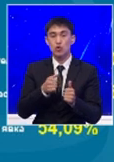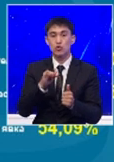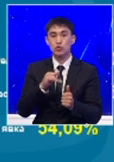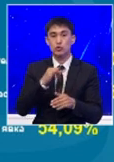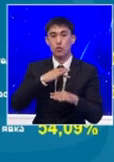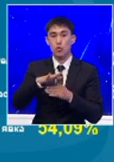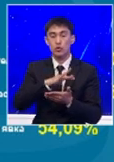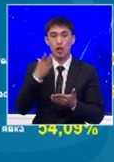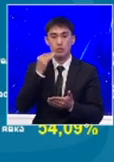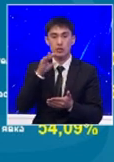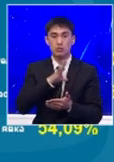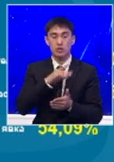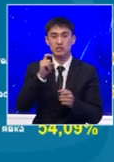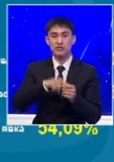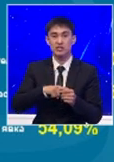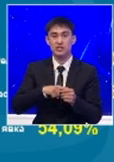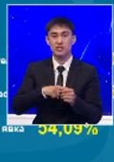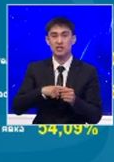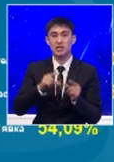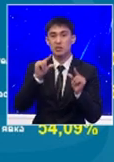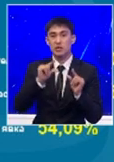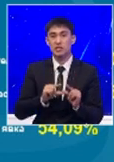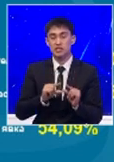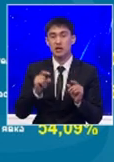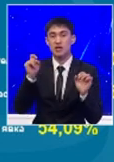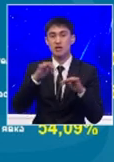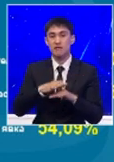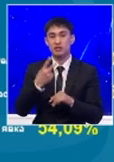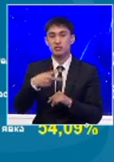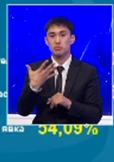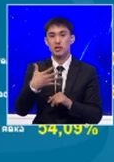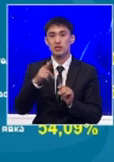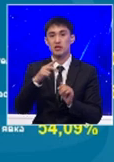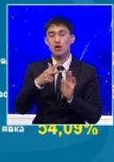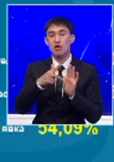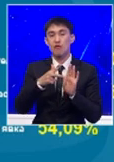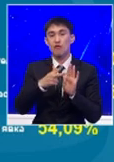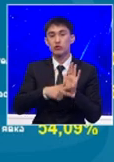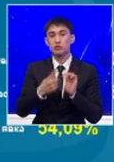Южной Мегаполис в Алматы была зафиксирована самая низкая явка 25,82